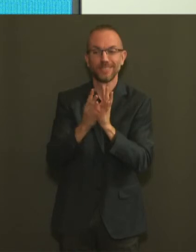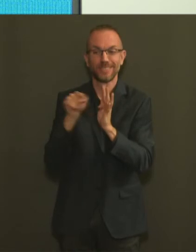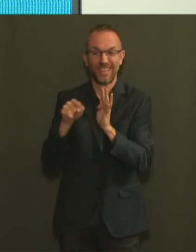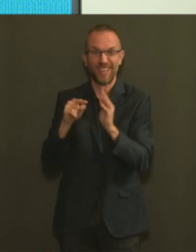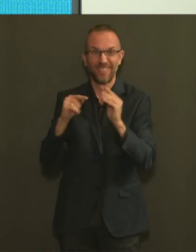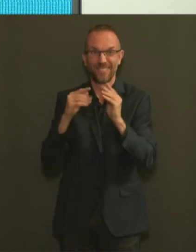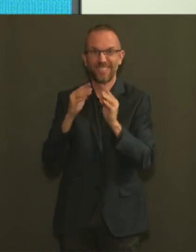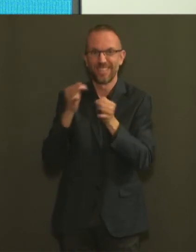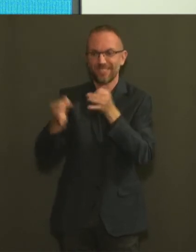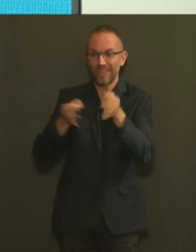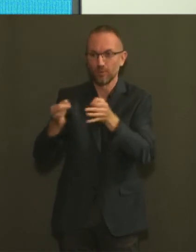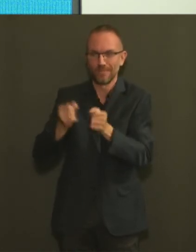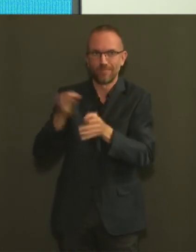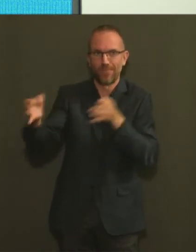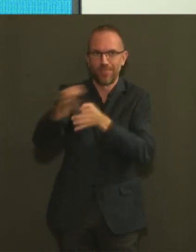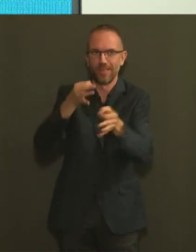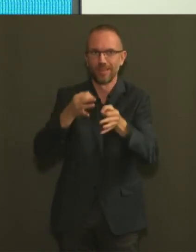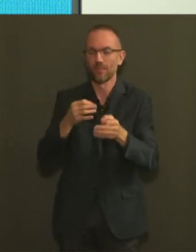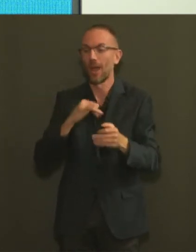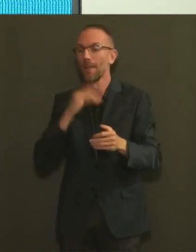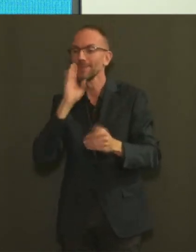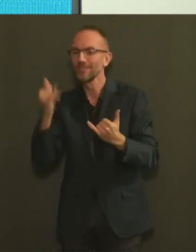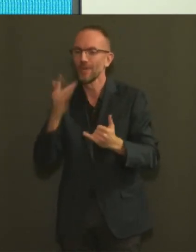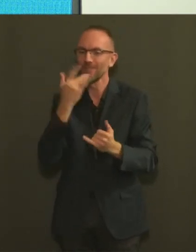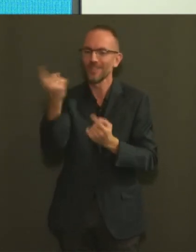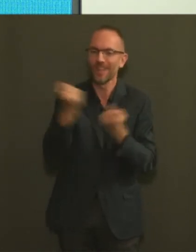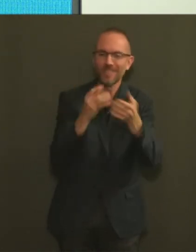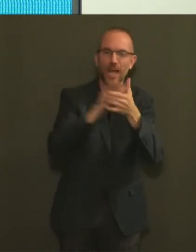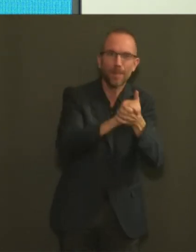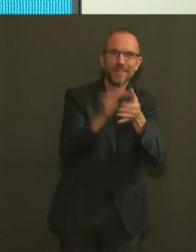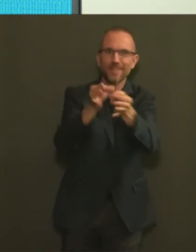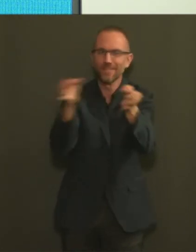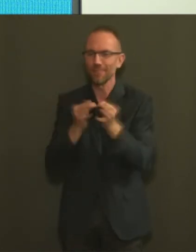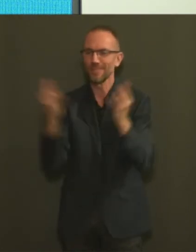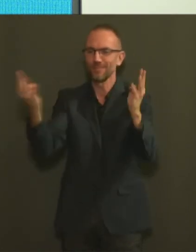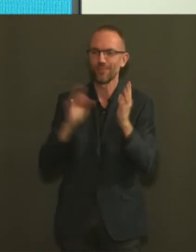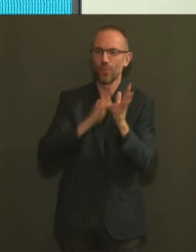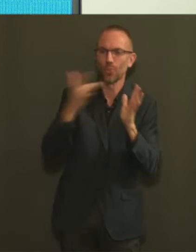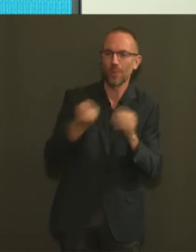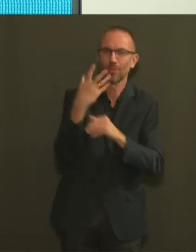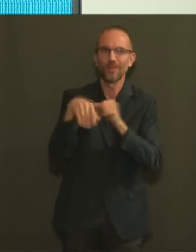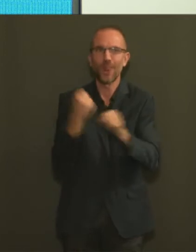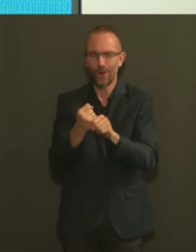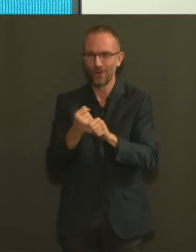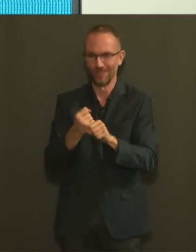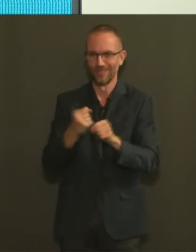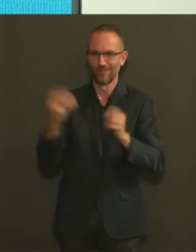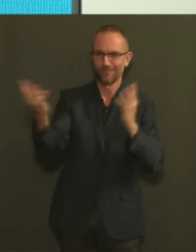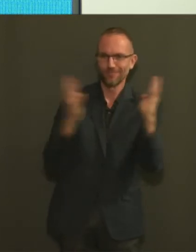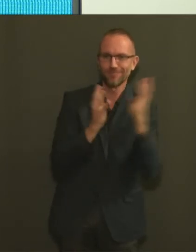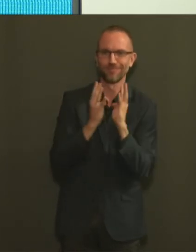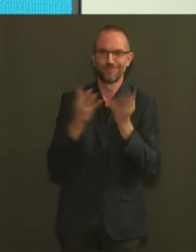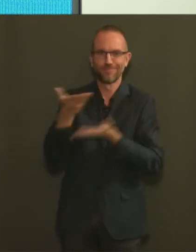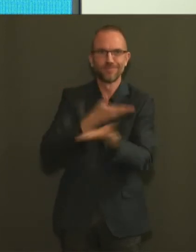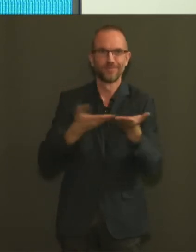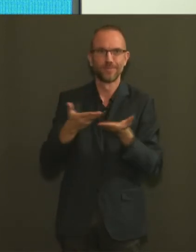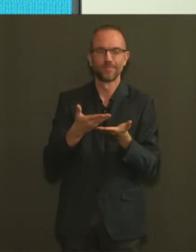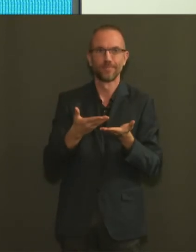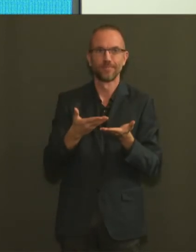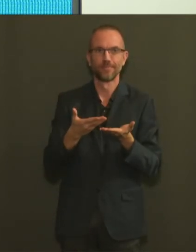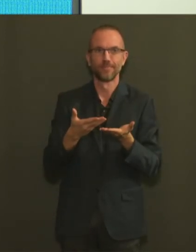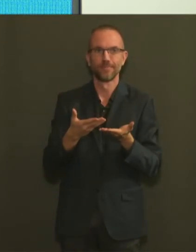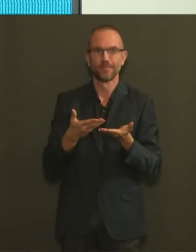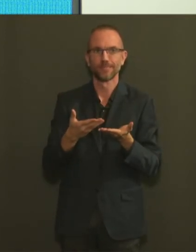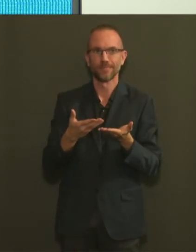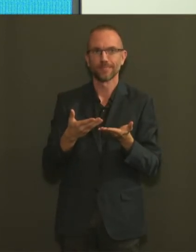amis et famille et de fêter noël que nouvel an fêter avec des amis fêter